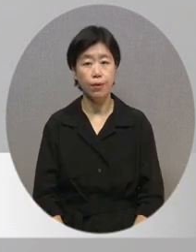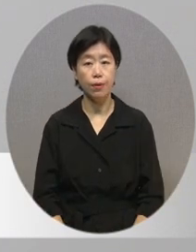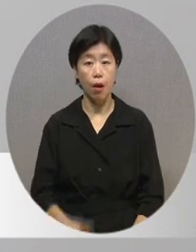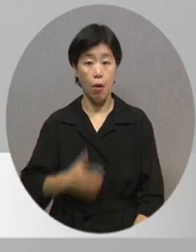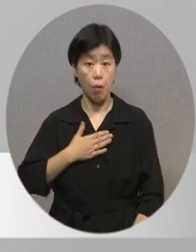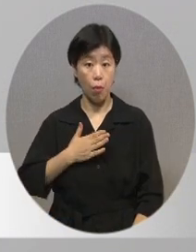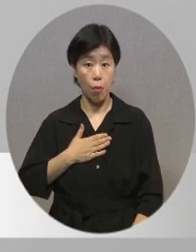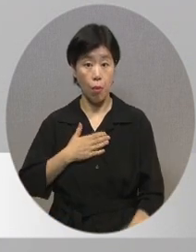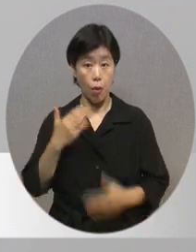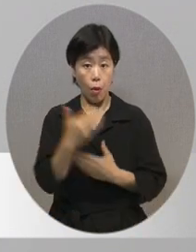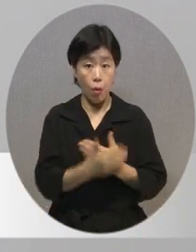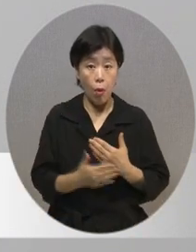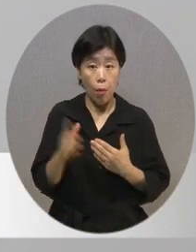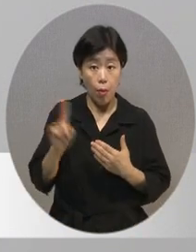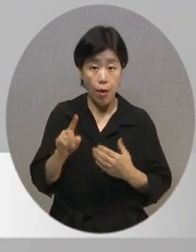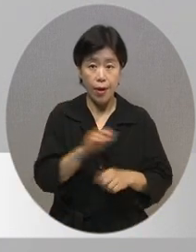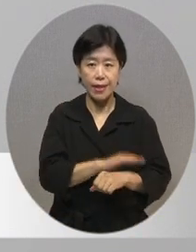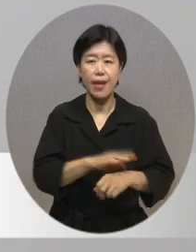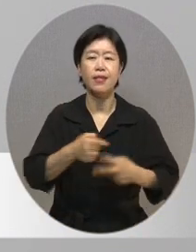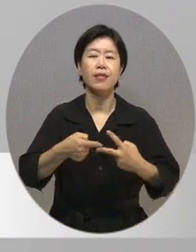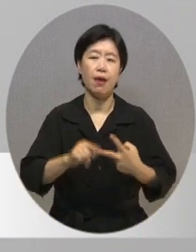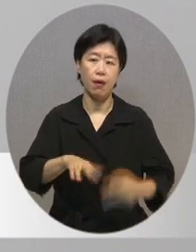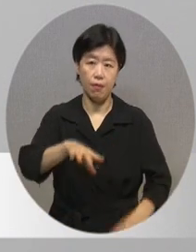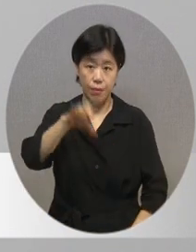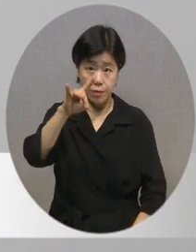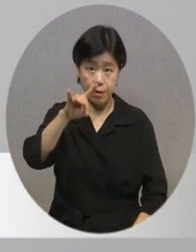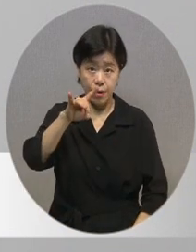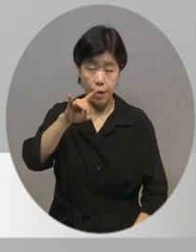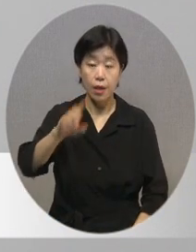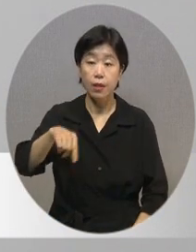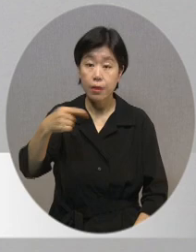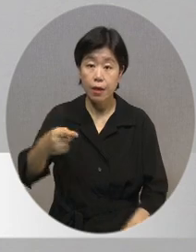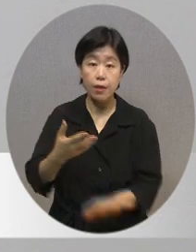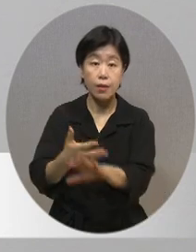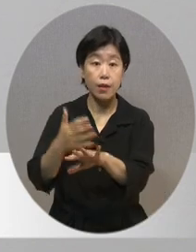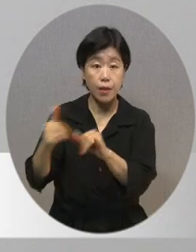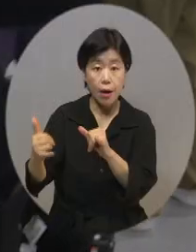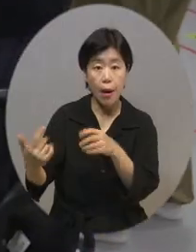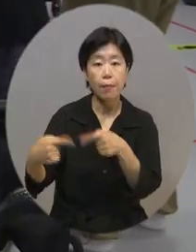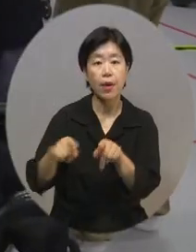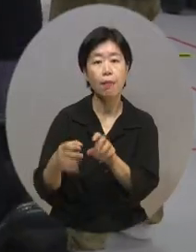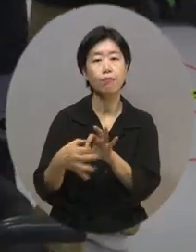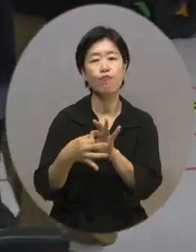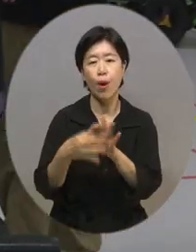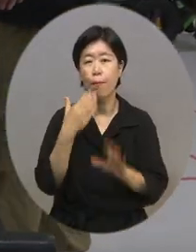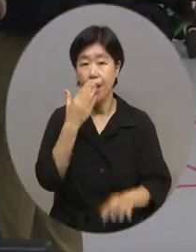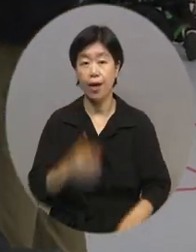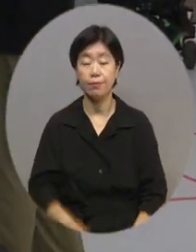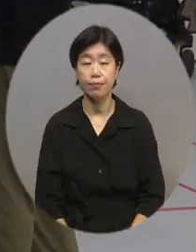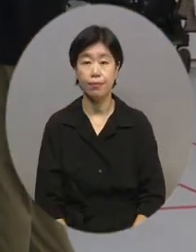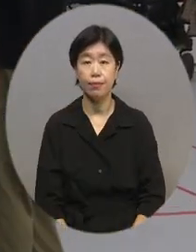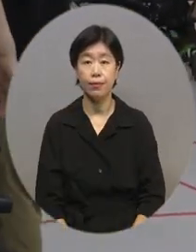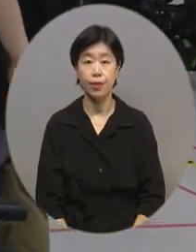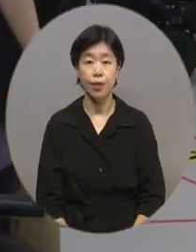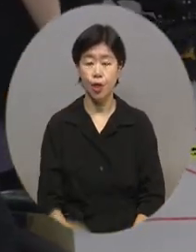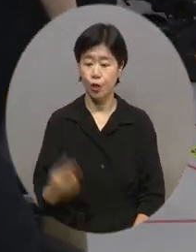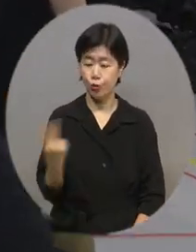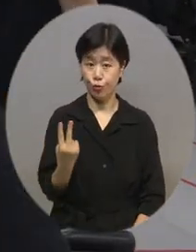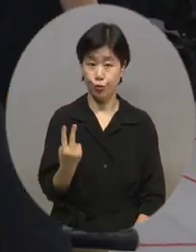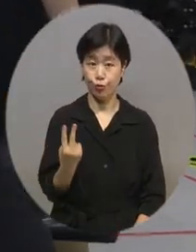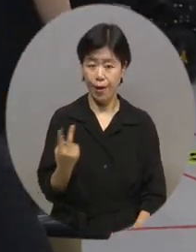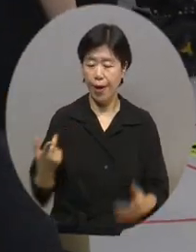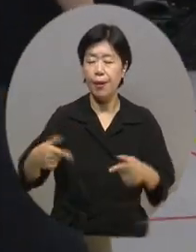themselves, then they can partner with another or with a group. 짝을 지어 손과 손을